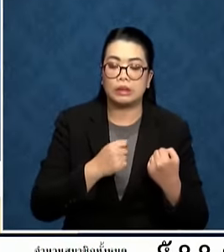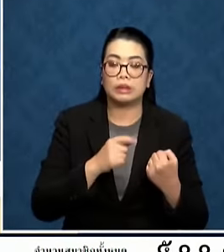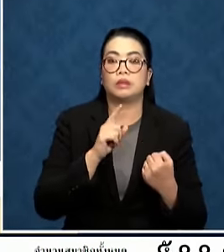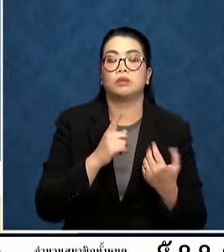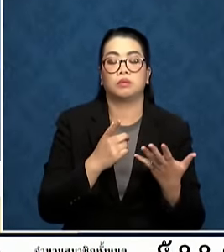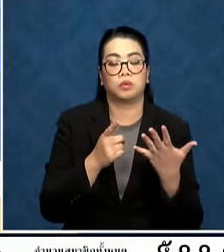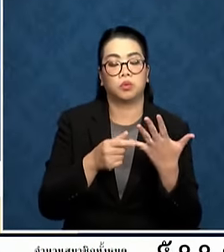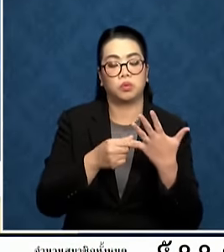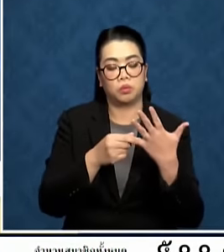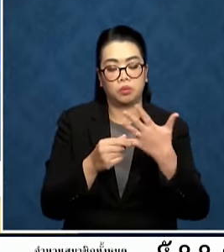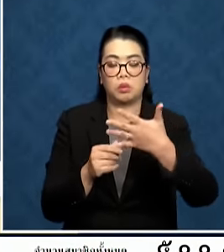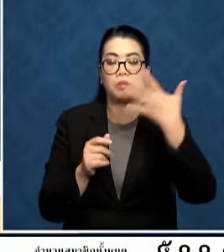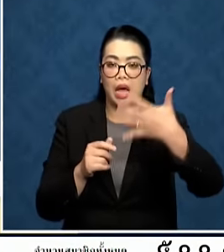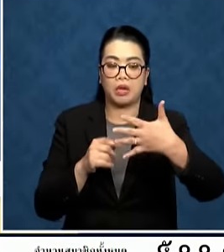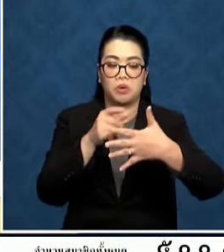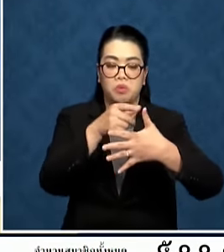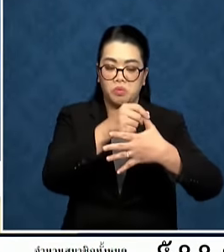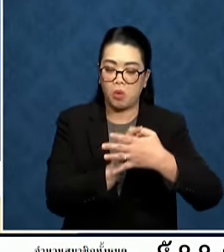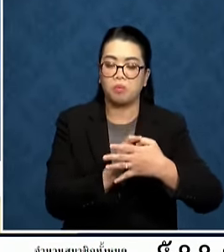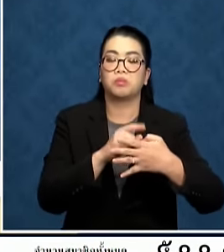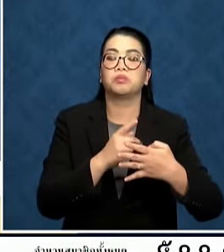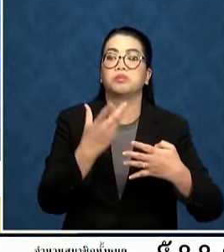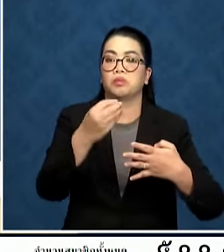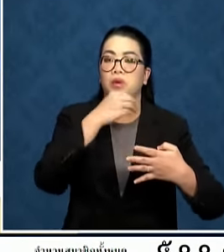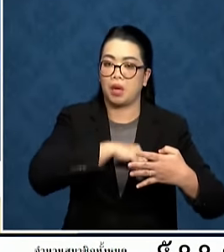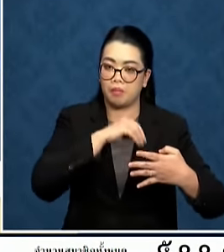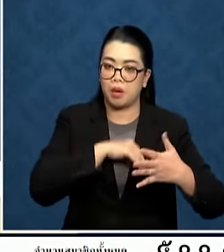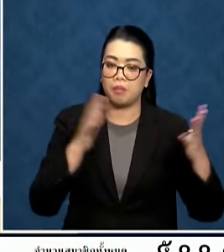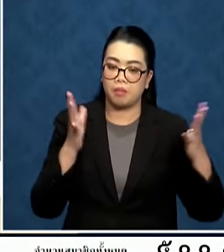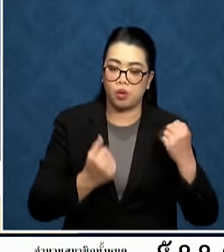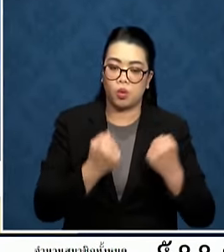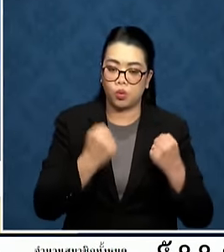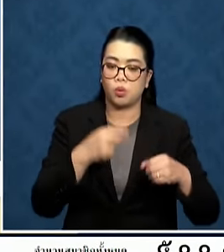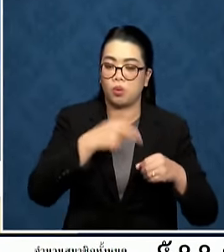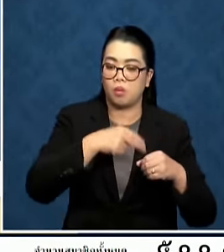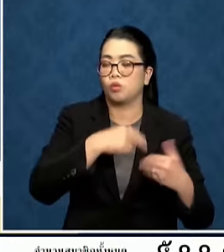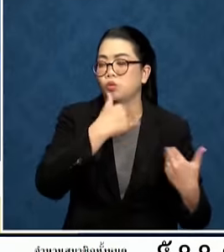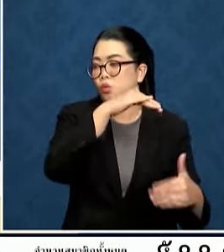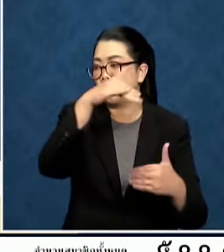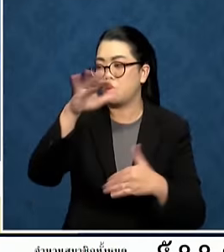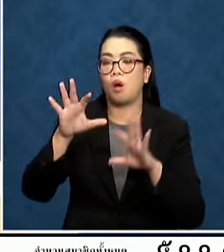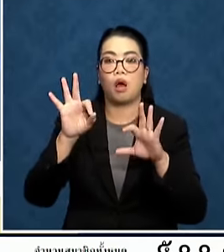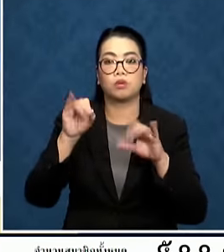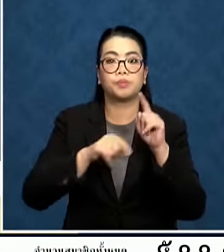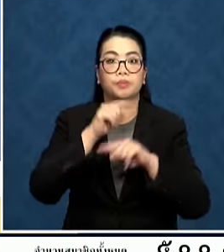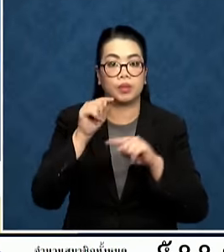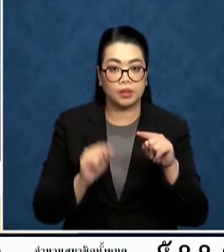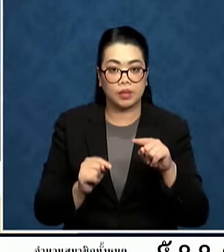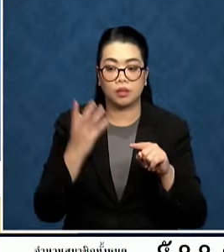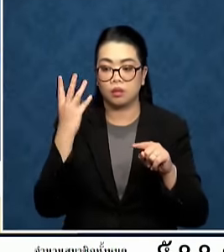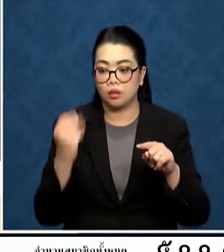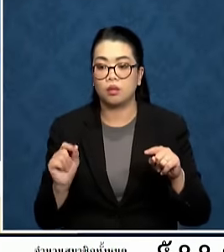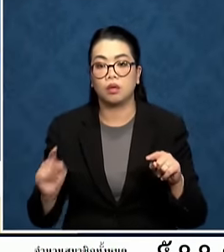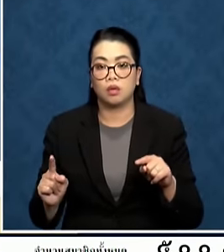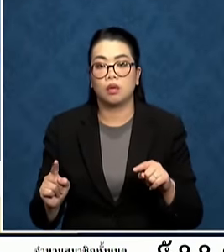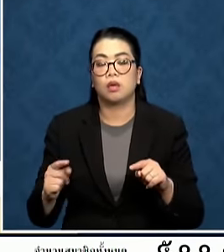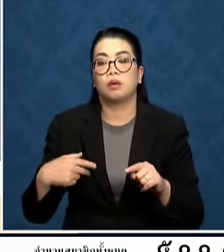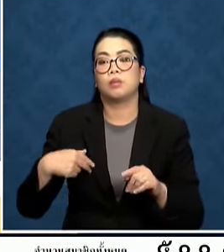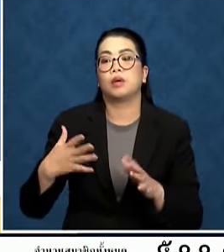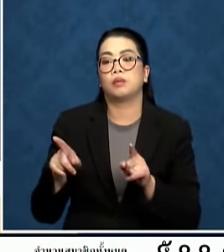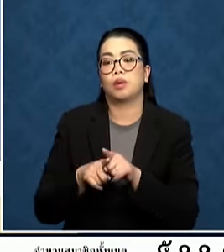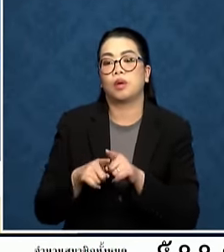นิ้วนะครับแต่ละปีไทยผลิตรถยนต์ 2ล้านคันเป็นรถยนต์สันดาบเนี่ยประมาณ 90%ที่เหลือคือhbd